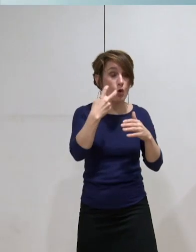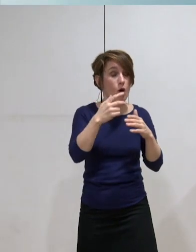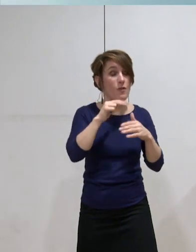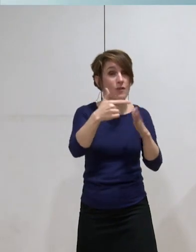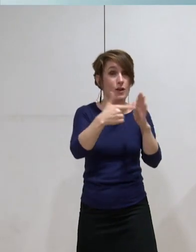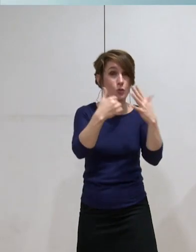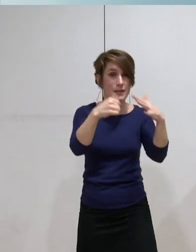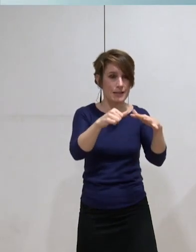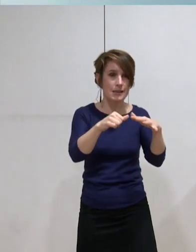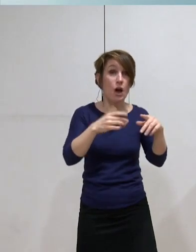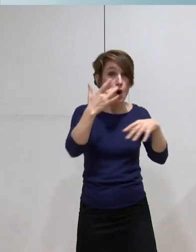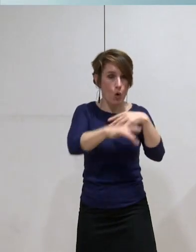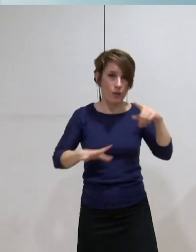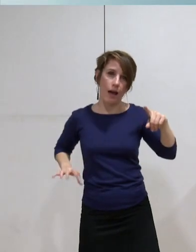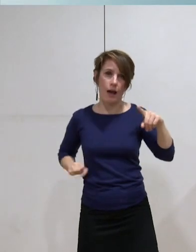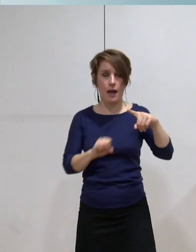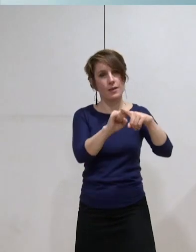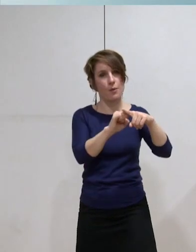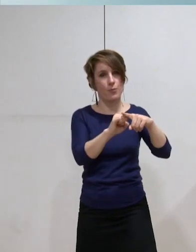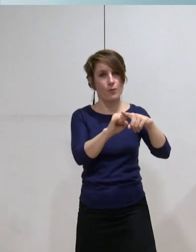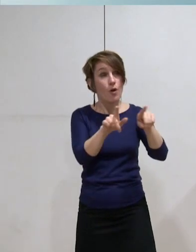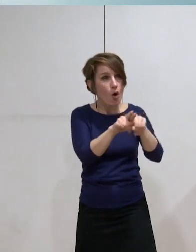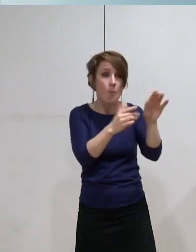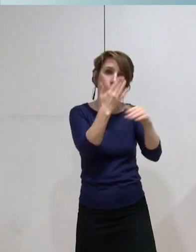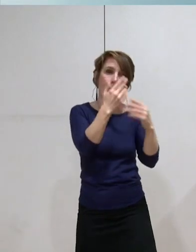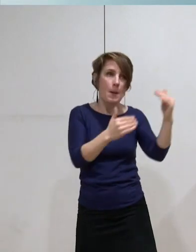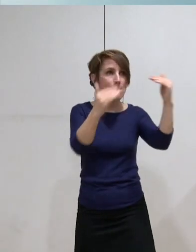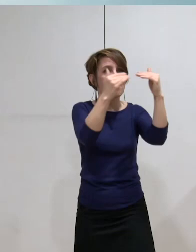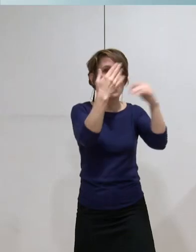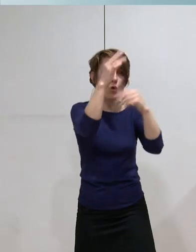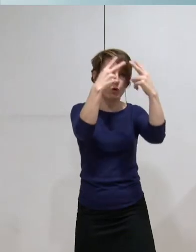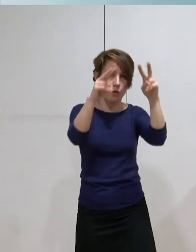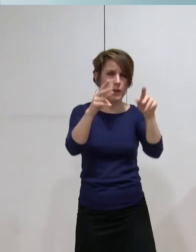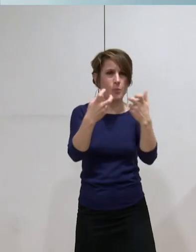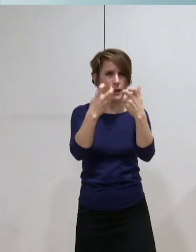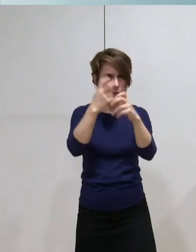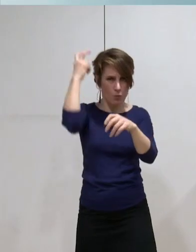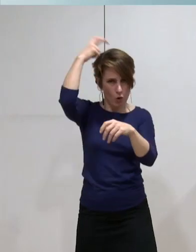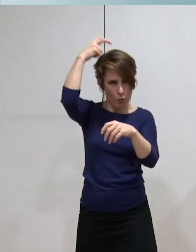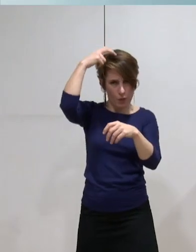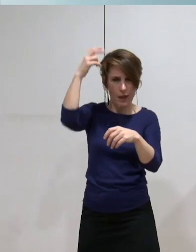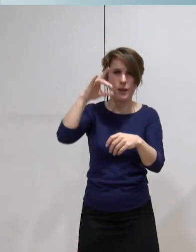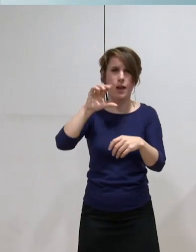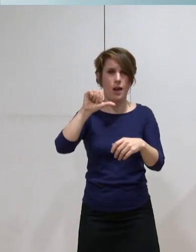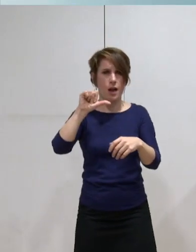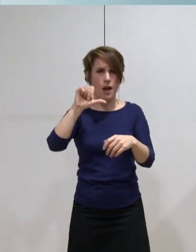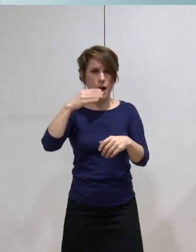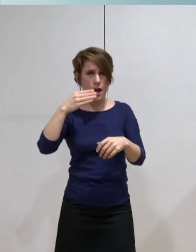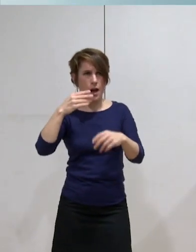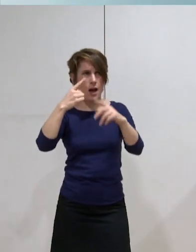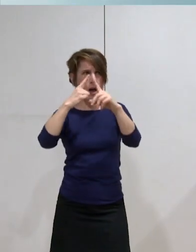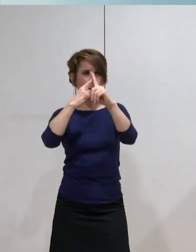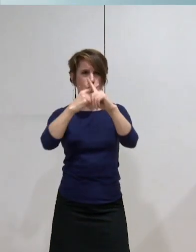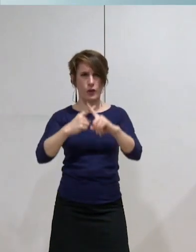retard et rejoindre d'autres villes dynamiques et reconnues comme copenhag carlchrou ou Amsterdam